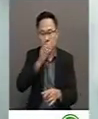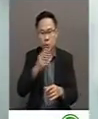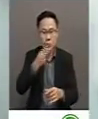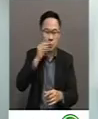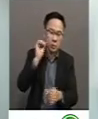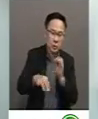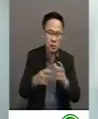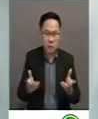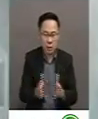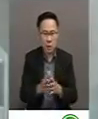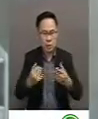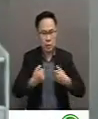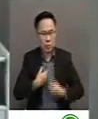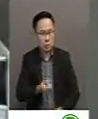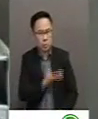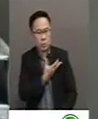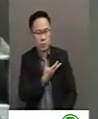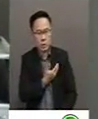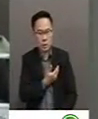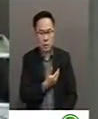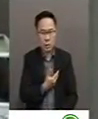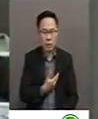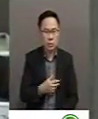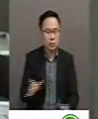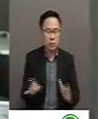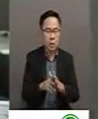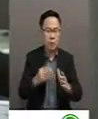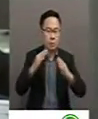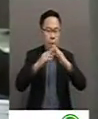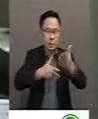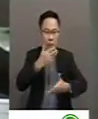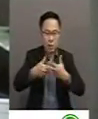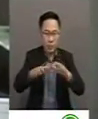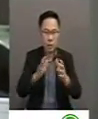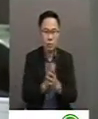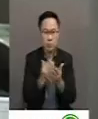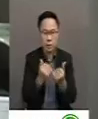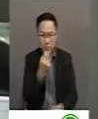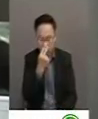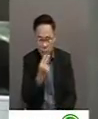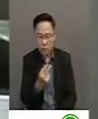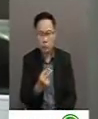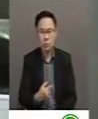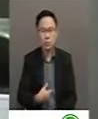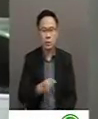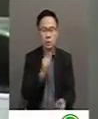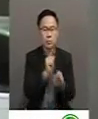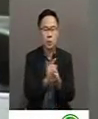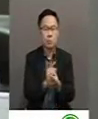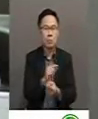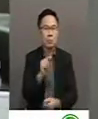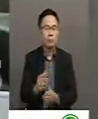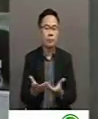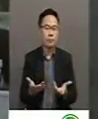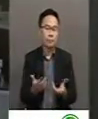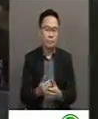สูบบุหรี่ด้วยจนเจ้าของไปแจ้งความขายบ้านให้กับคนอื่นไปแล้วล่าสุดยังกลับเข้ามาที่บ้านหลังเดิมแล้วก็พ่นสีตั